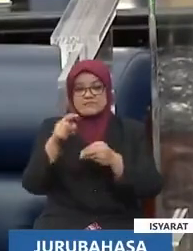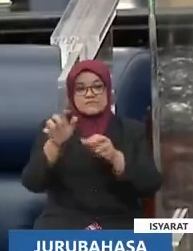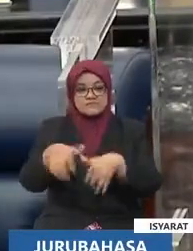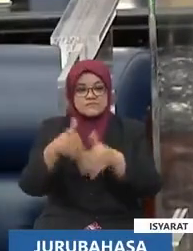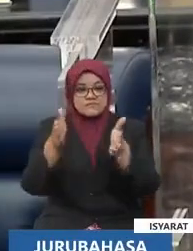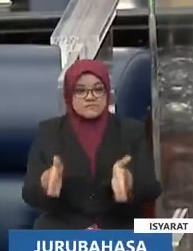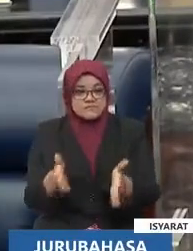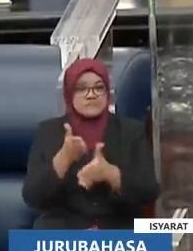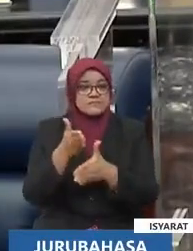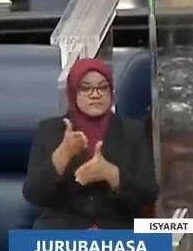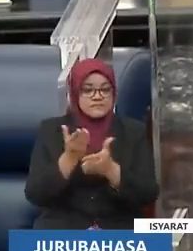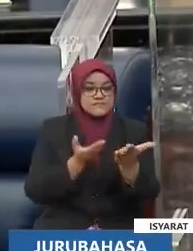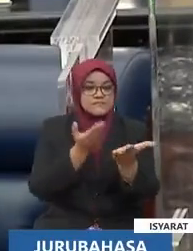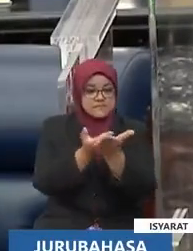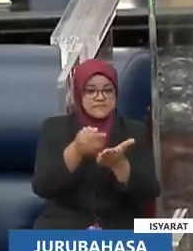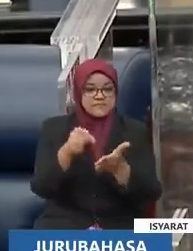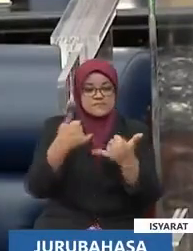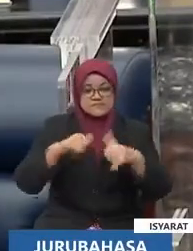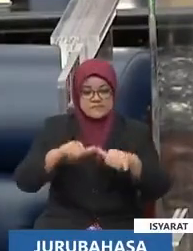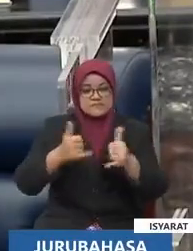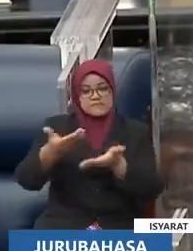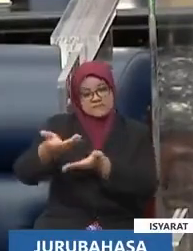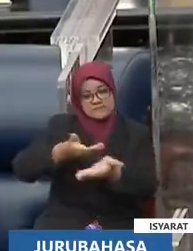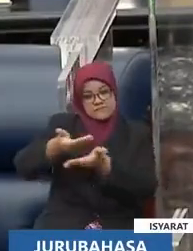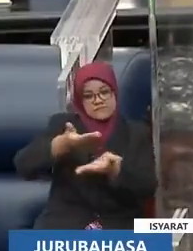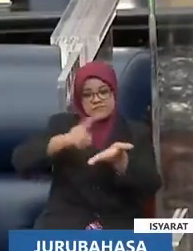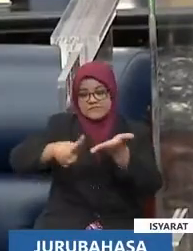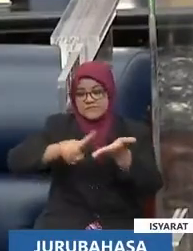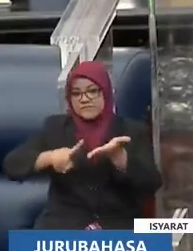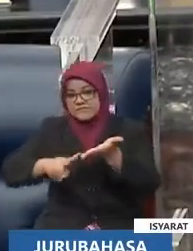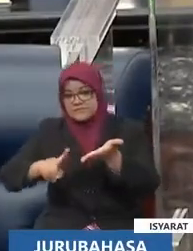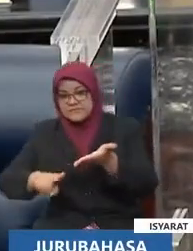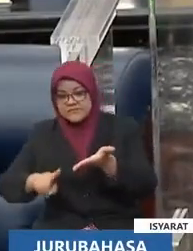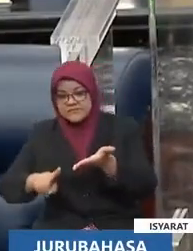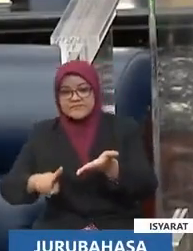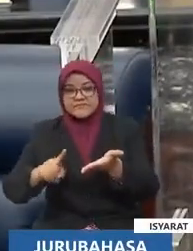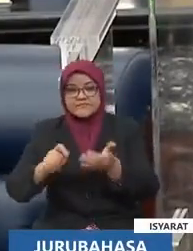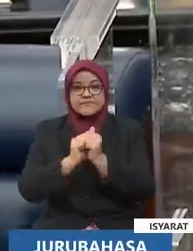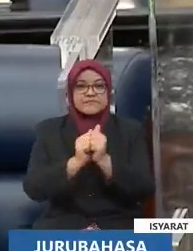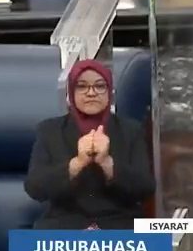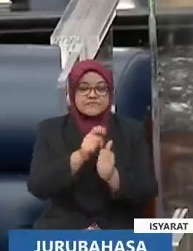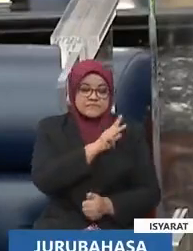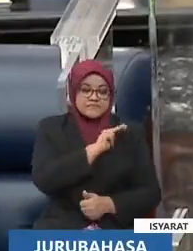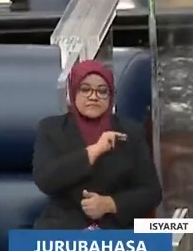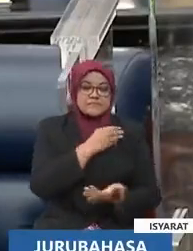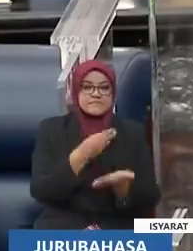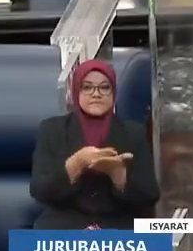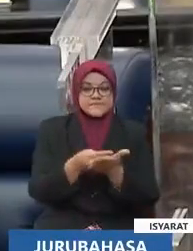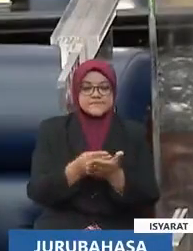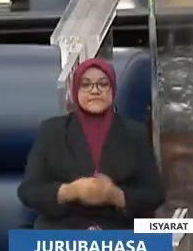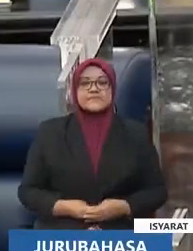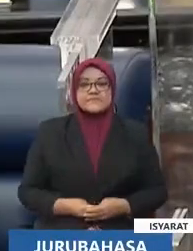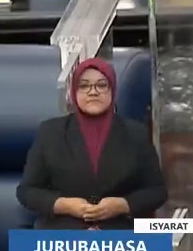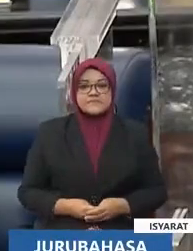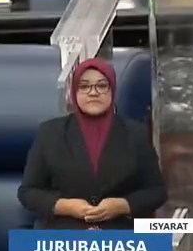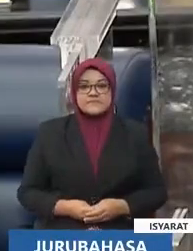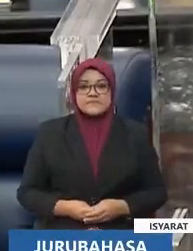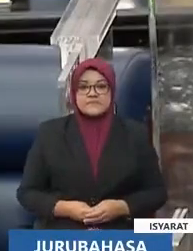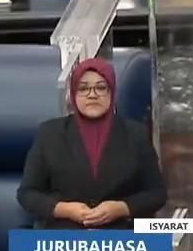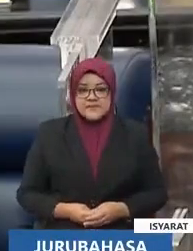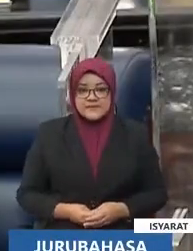petani yang terjejas cadangan tersebut masih di peringkat penelitian dan perbincangan lanjut bersama dengan kementerian keuangan